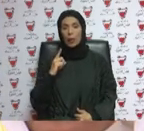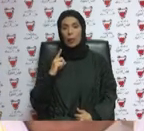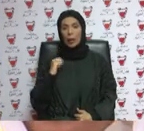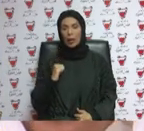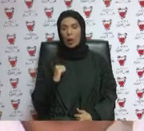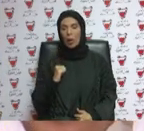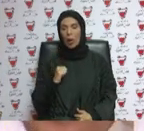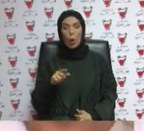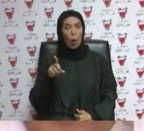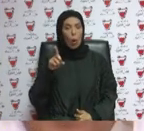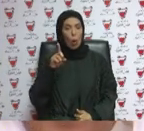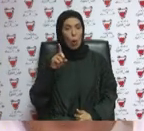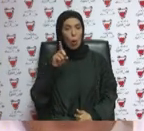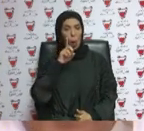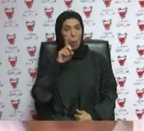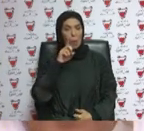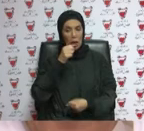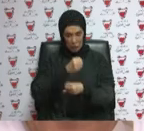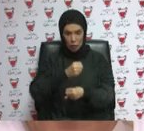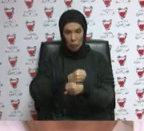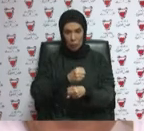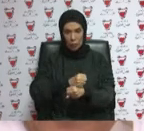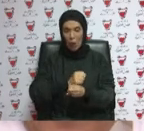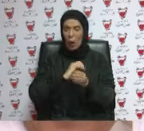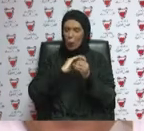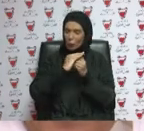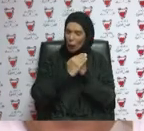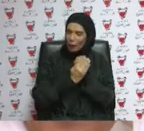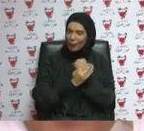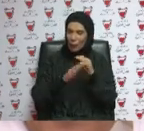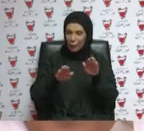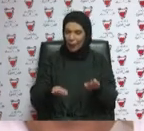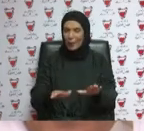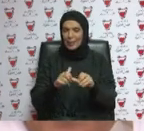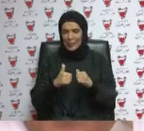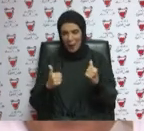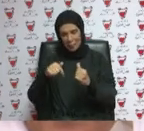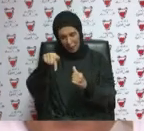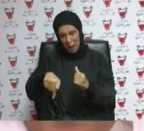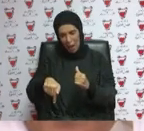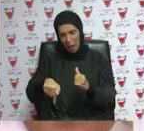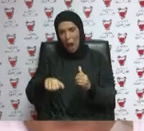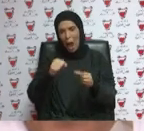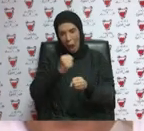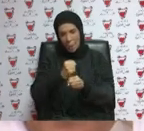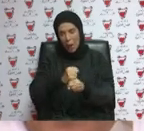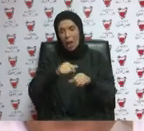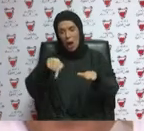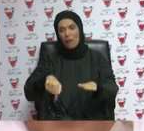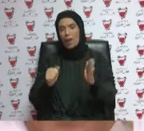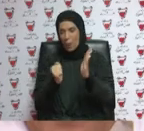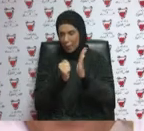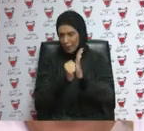العاملة في بيتها رعاية لأسرتها في ظل هذه